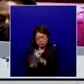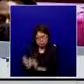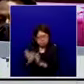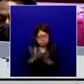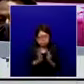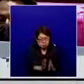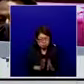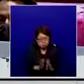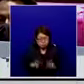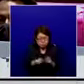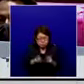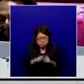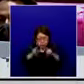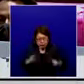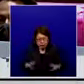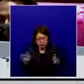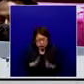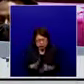หนี้สี